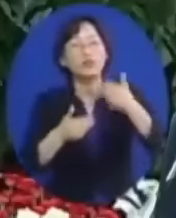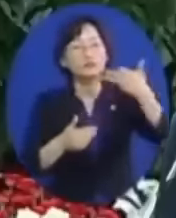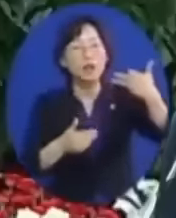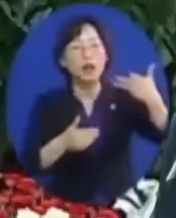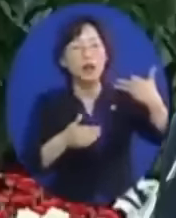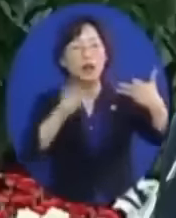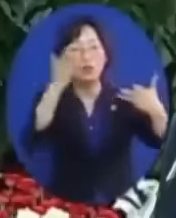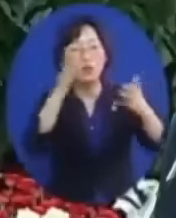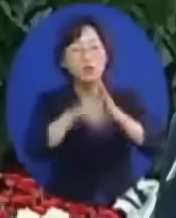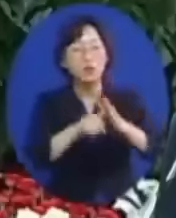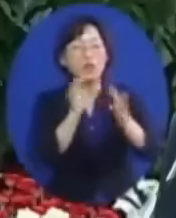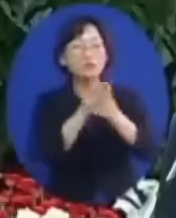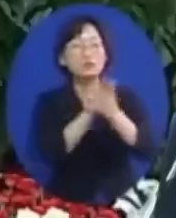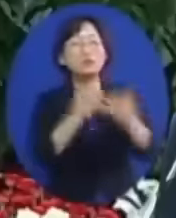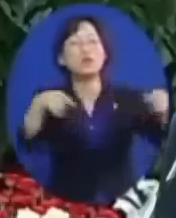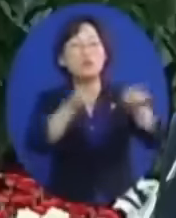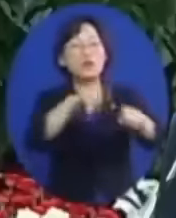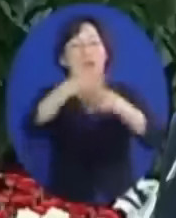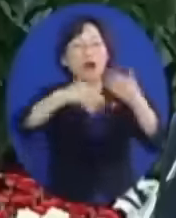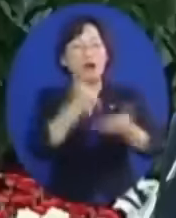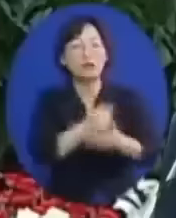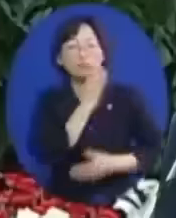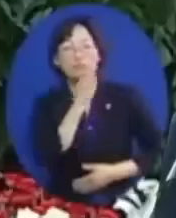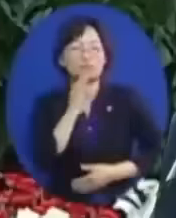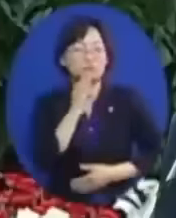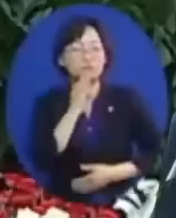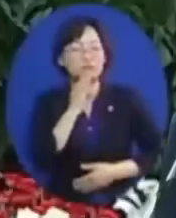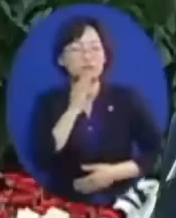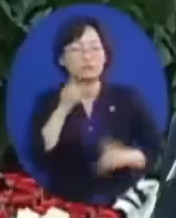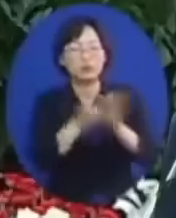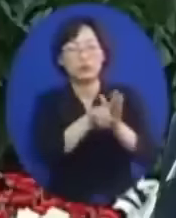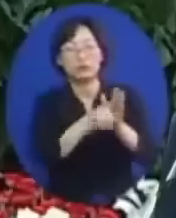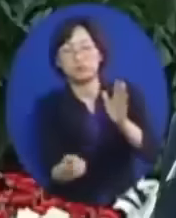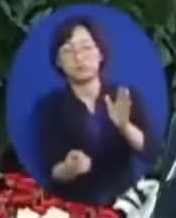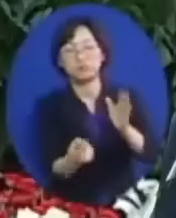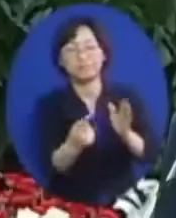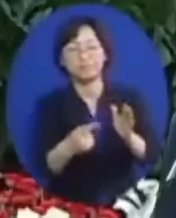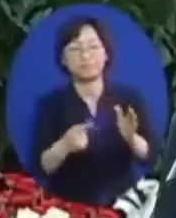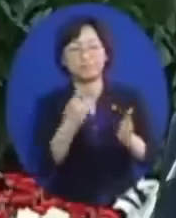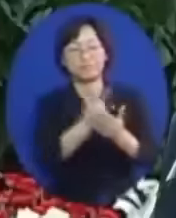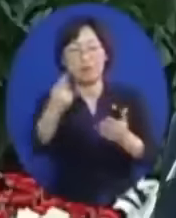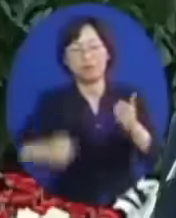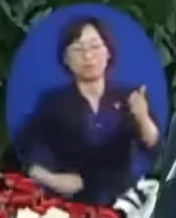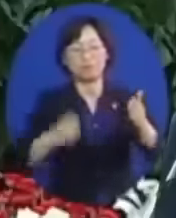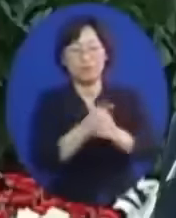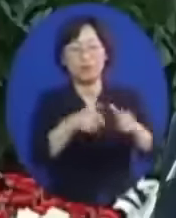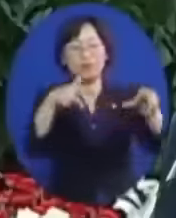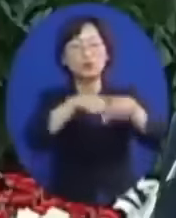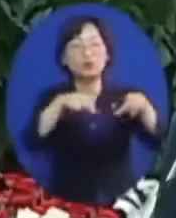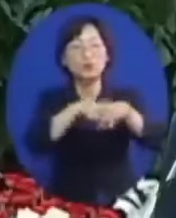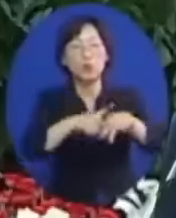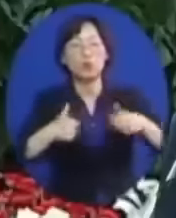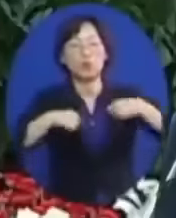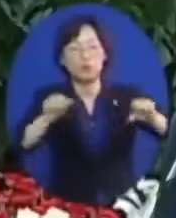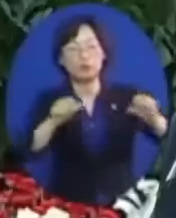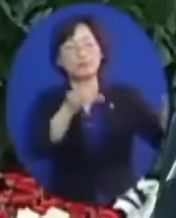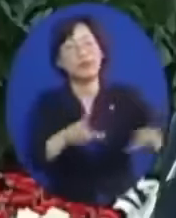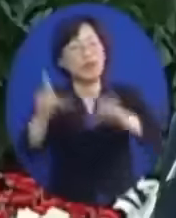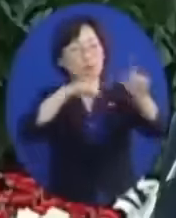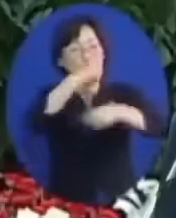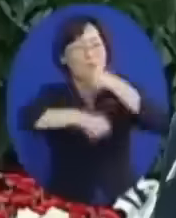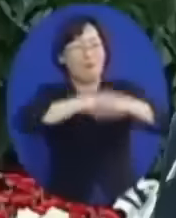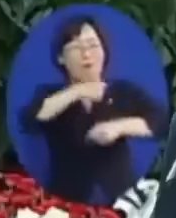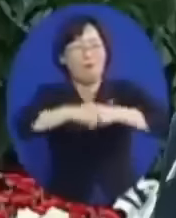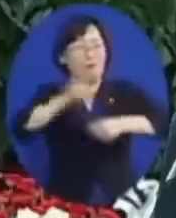해 친구와 함께 하나님을 부정하고 기독교를 떠나기로 결심했다. 나는 종교를 포기하는 것이 내 삶의 자유를 얻는 것